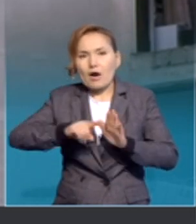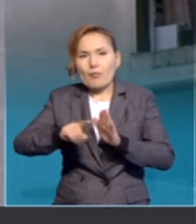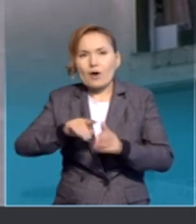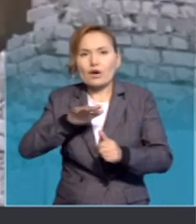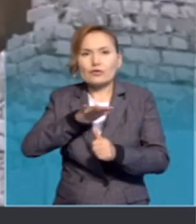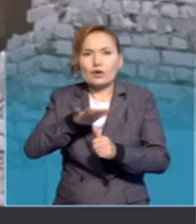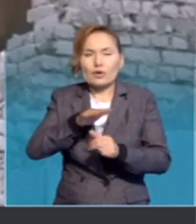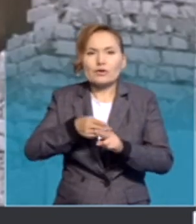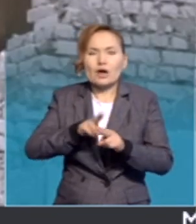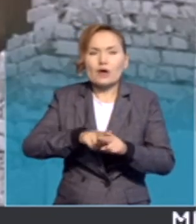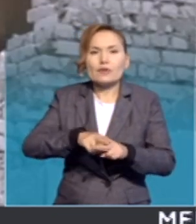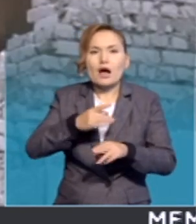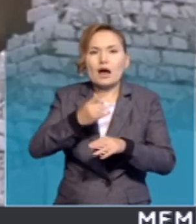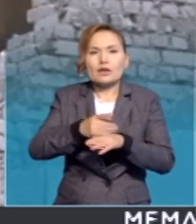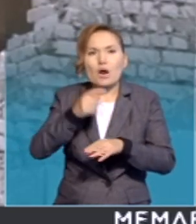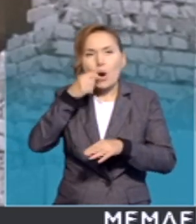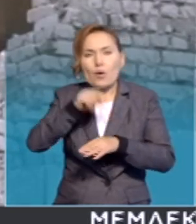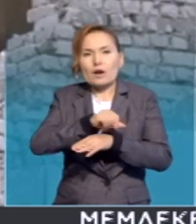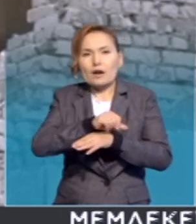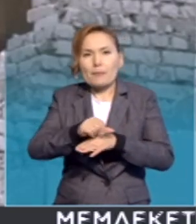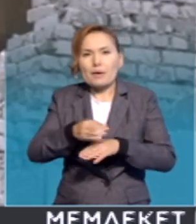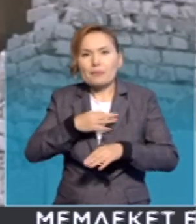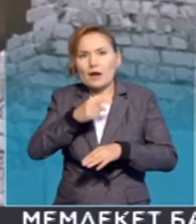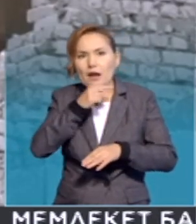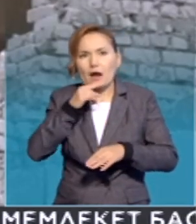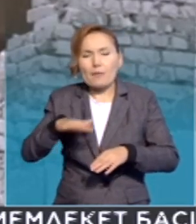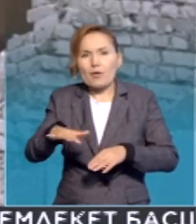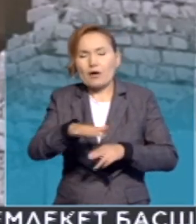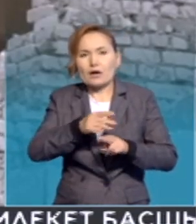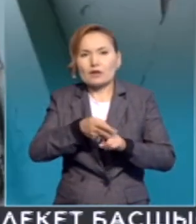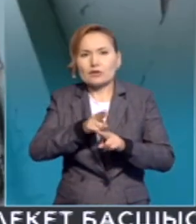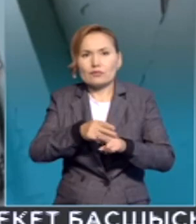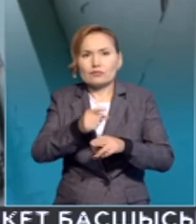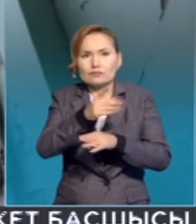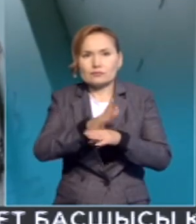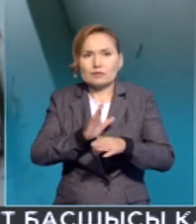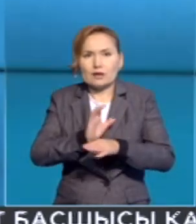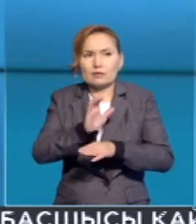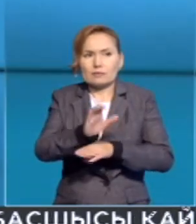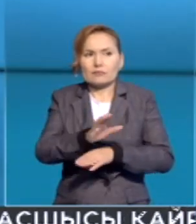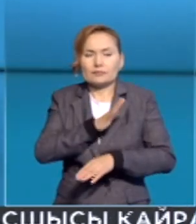ұшақтар алғаш рет Украина шекарасына Беларусь әуе кеңістігінен снаряд жаудырған.